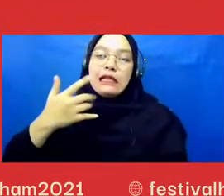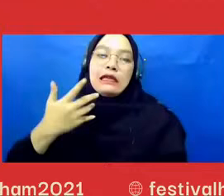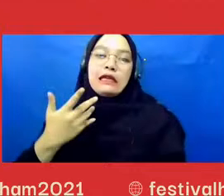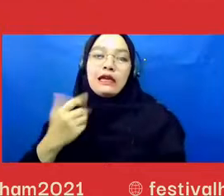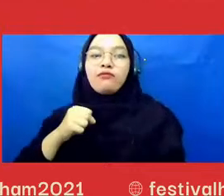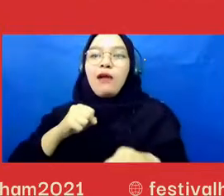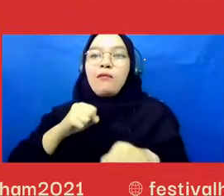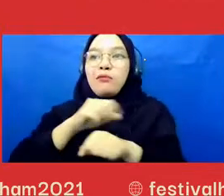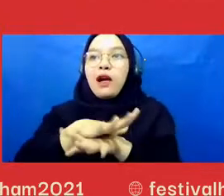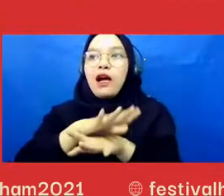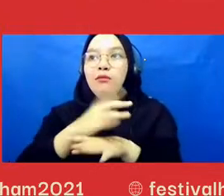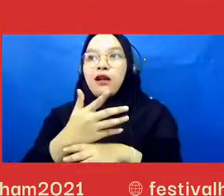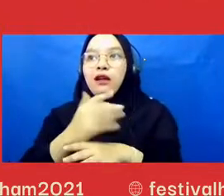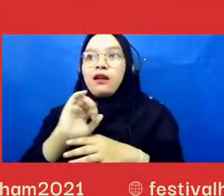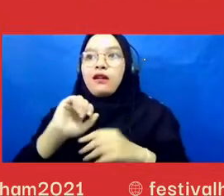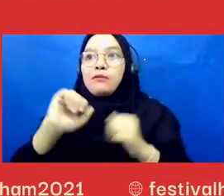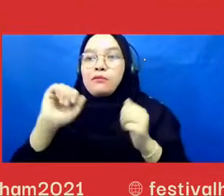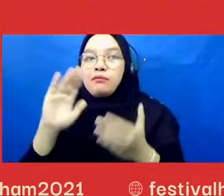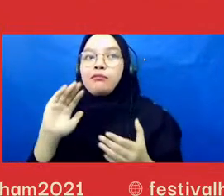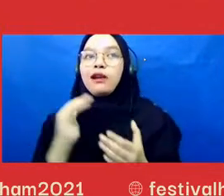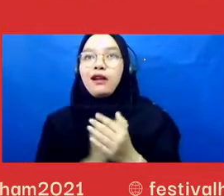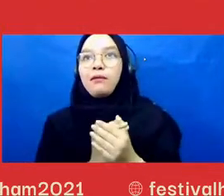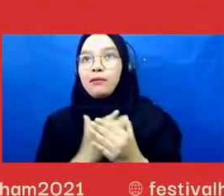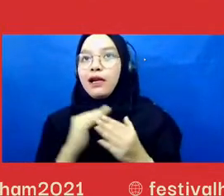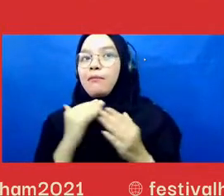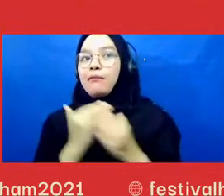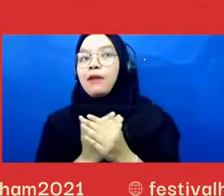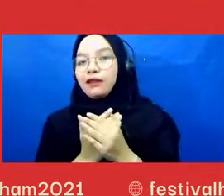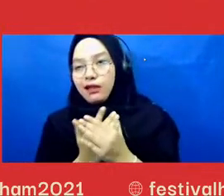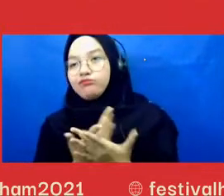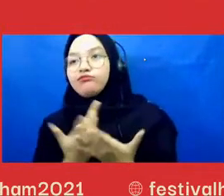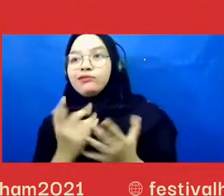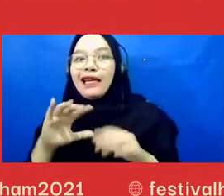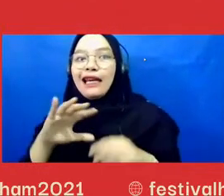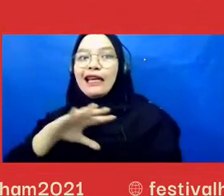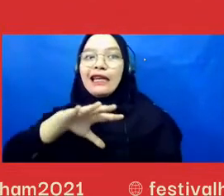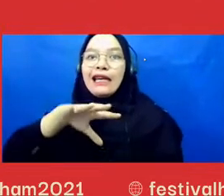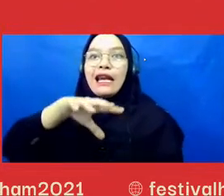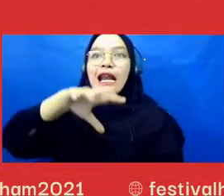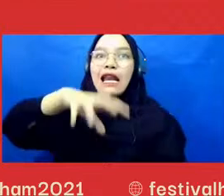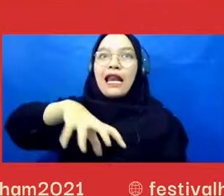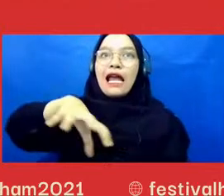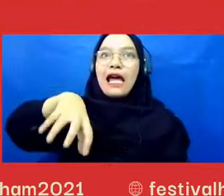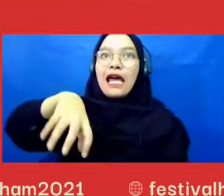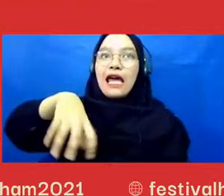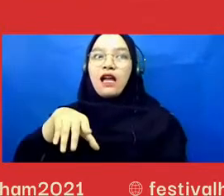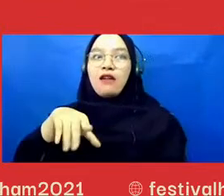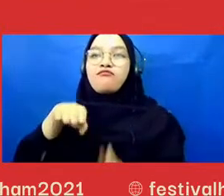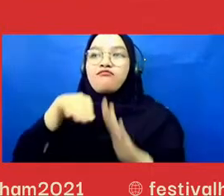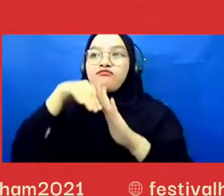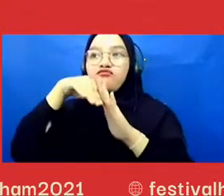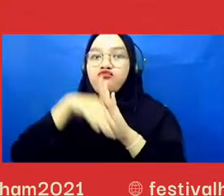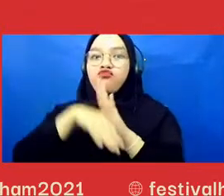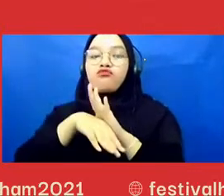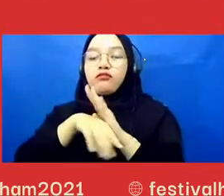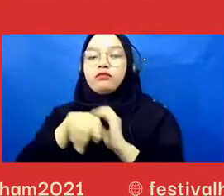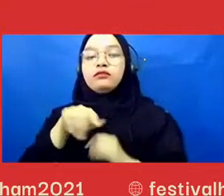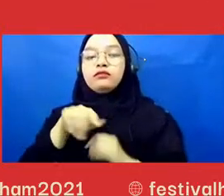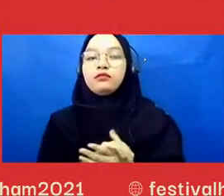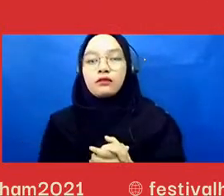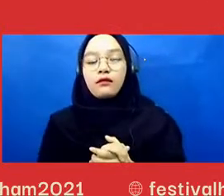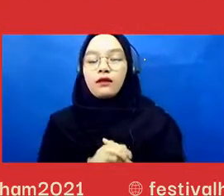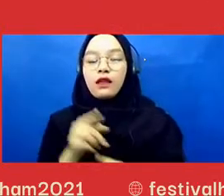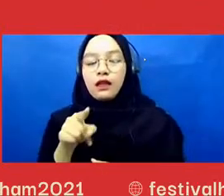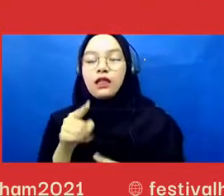juga bisa menjadi permasalahan. Baik. Oke, itu salah satu contohnya. Maka